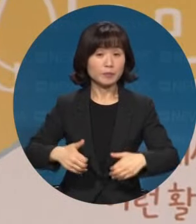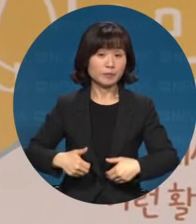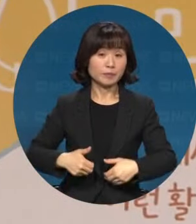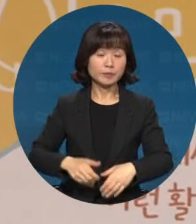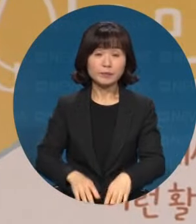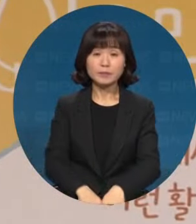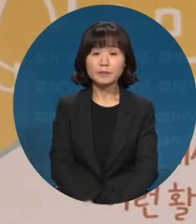송성환입니다.